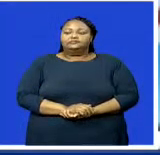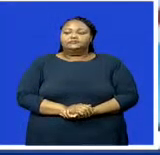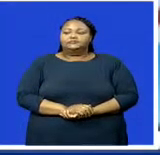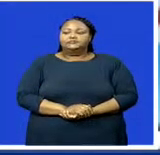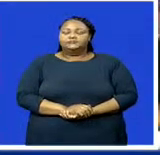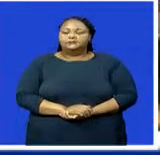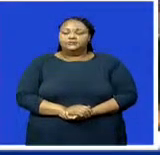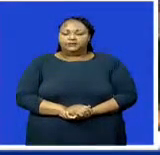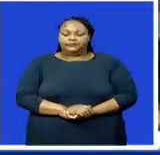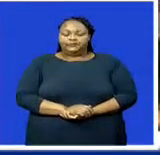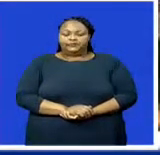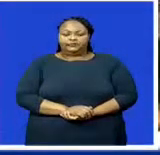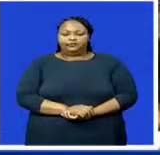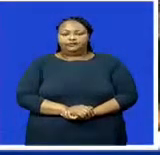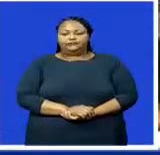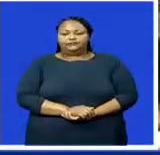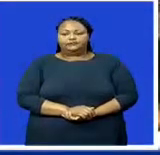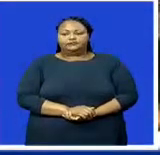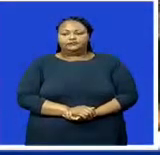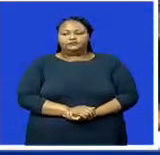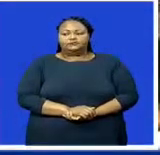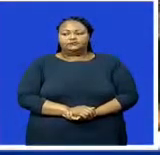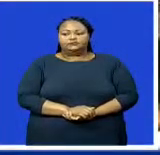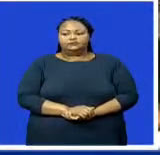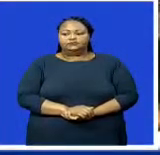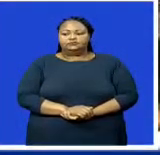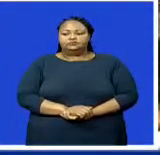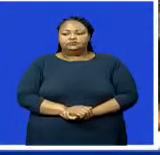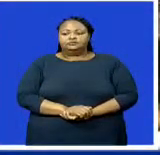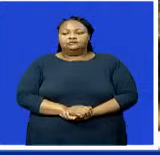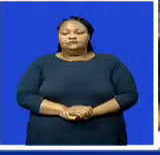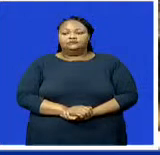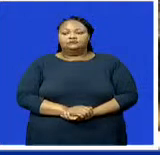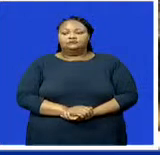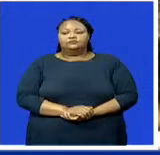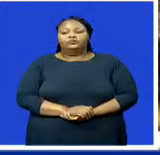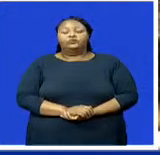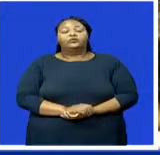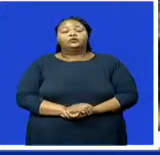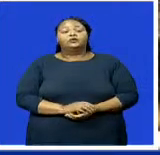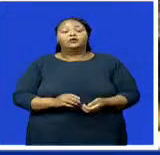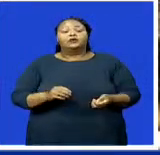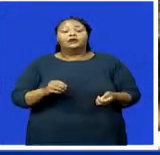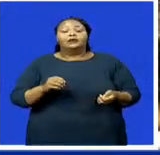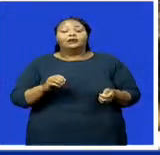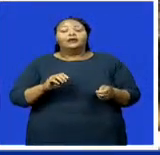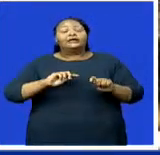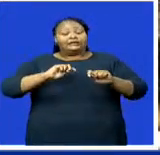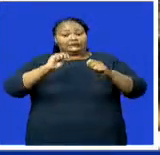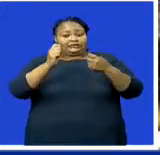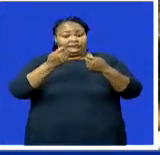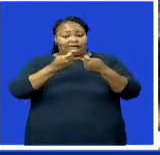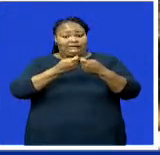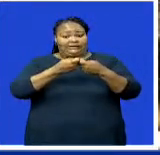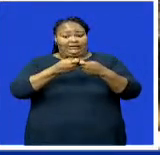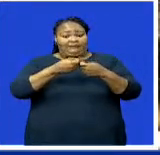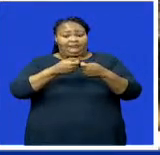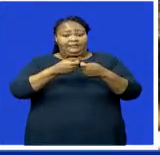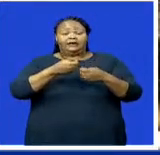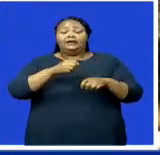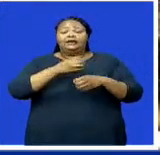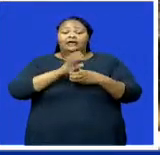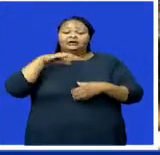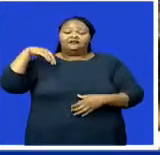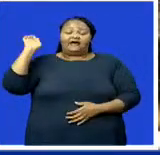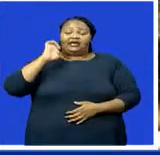VOA. Kanti ke ngwane lo muhle kulesandza kutithola temidlalo tithi licembu leTottenham Hotspurs eNgilandi